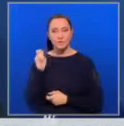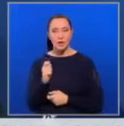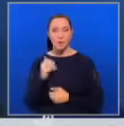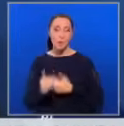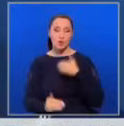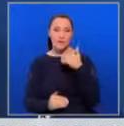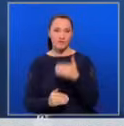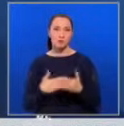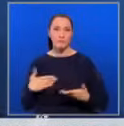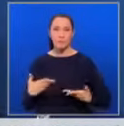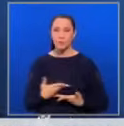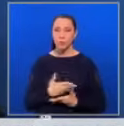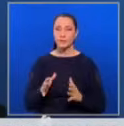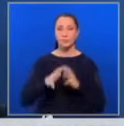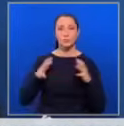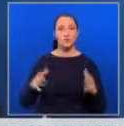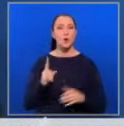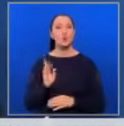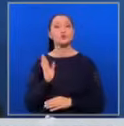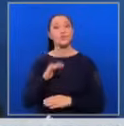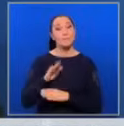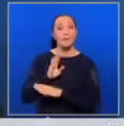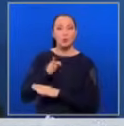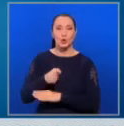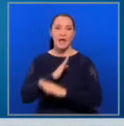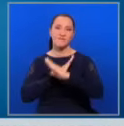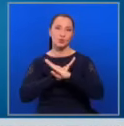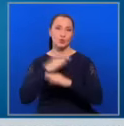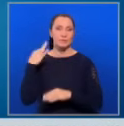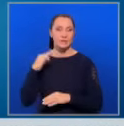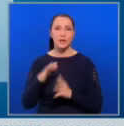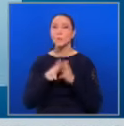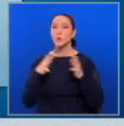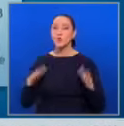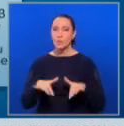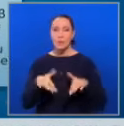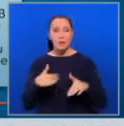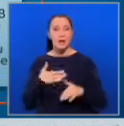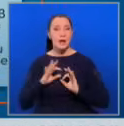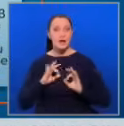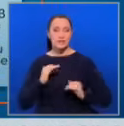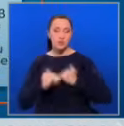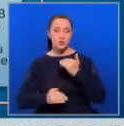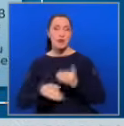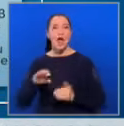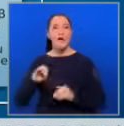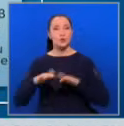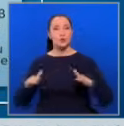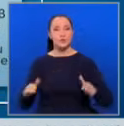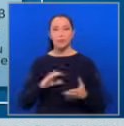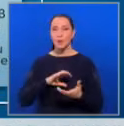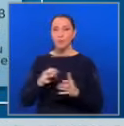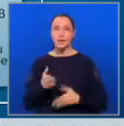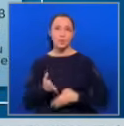последователна има необходимото мнозинство което ще преодолее ветото на президент мнозинството в парламента има ясна и последователна евроатлантическа